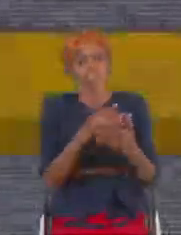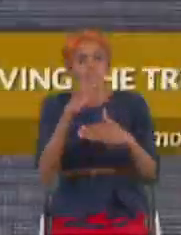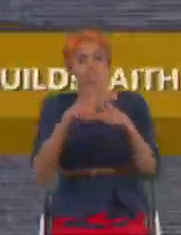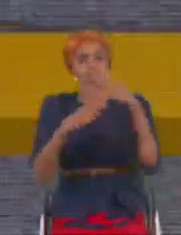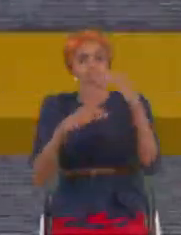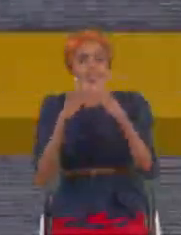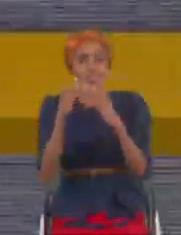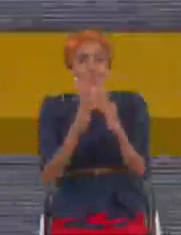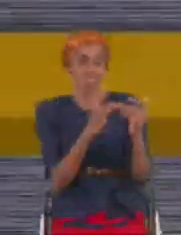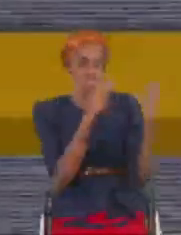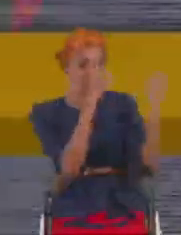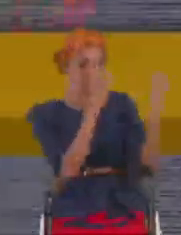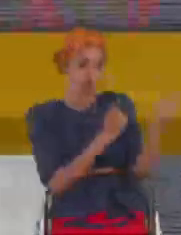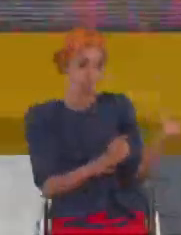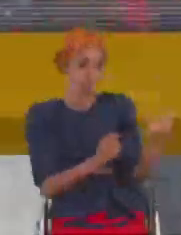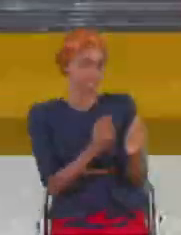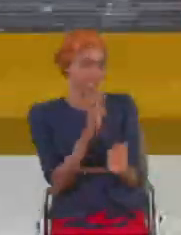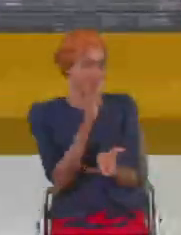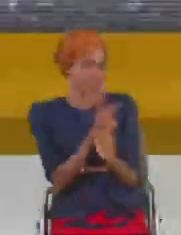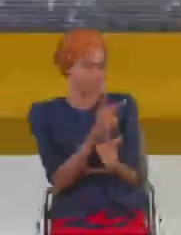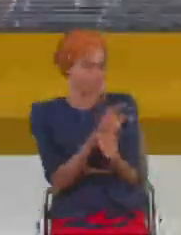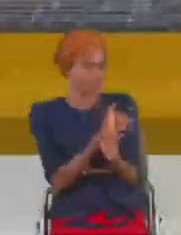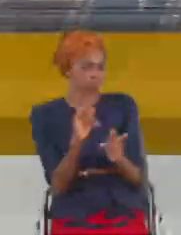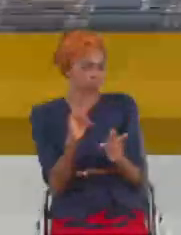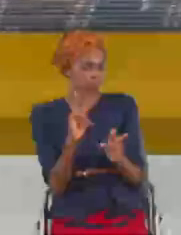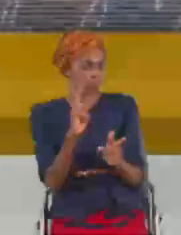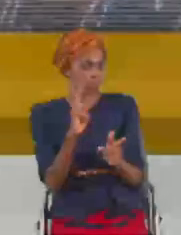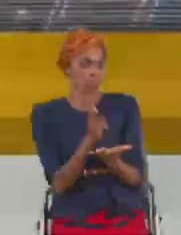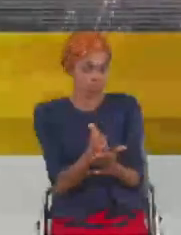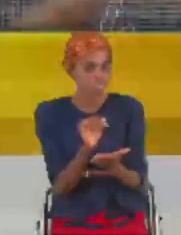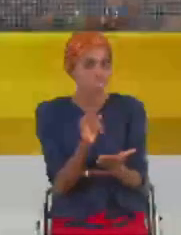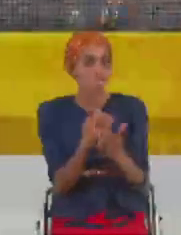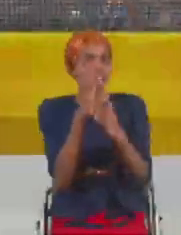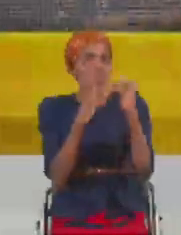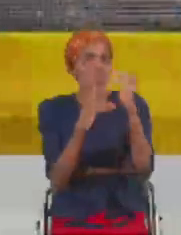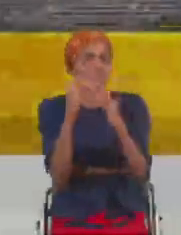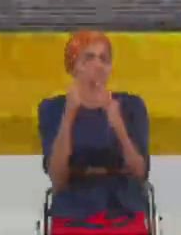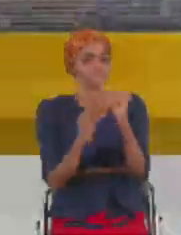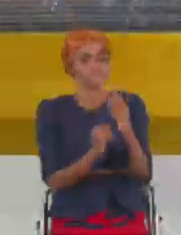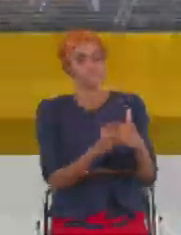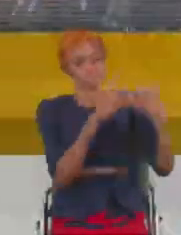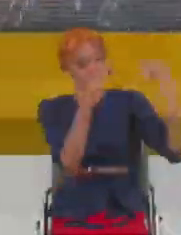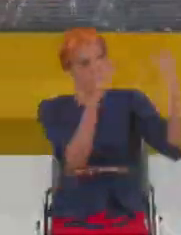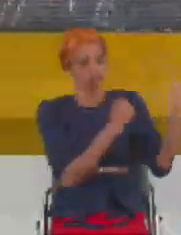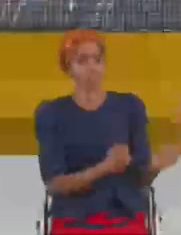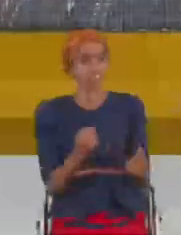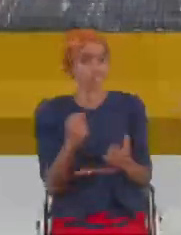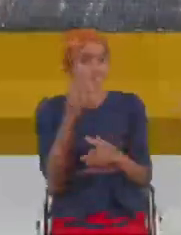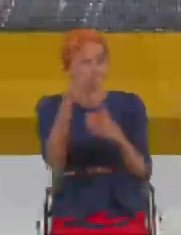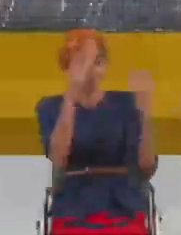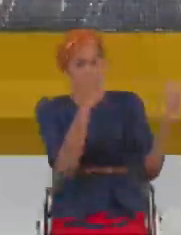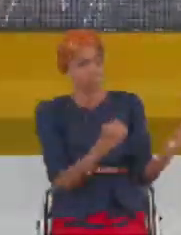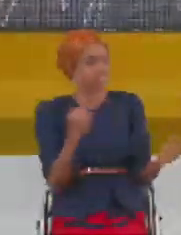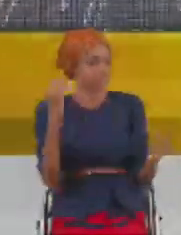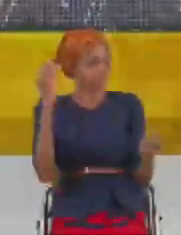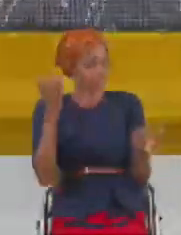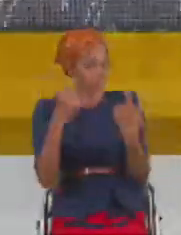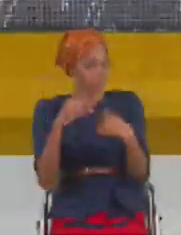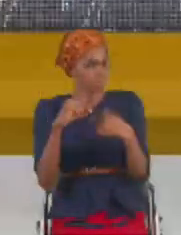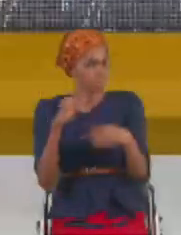préserver la vérité de la parole qui bâtit la fois la voix vient de ce qu'on entend est ce qu'on